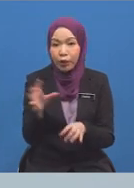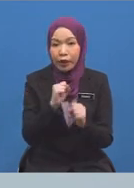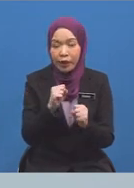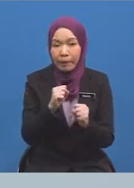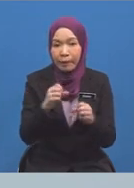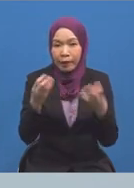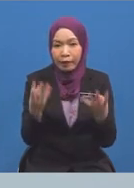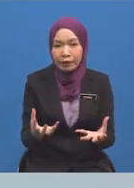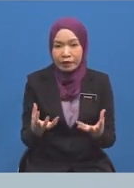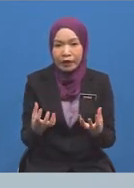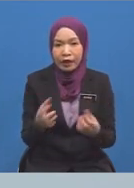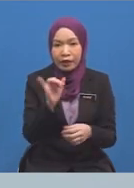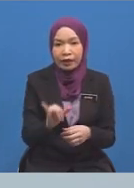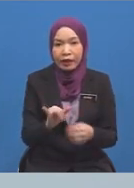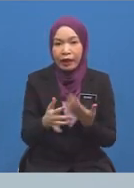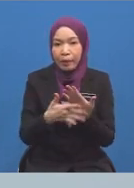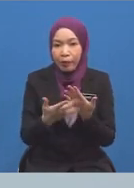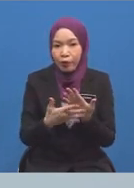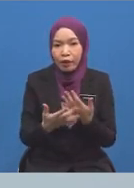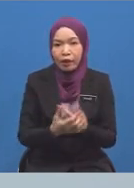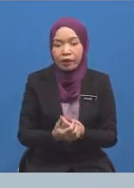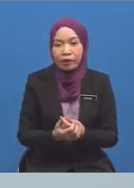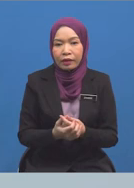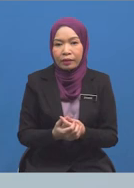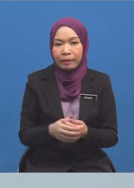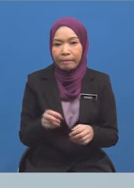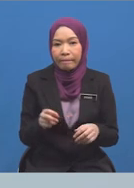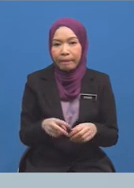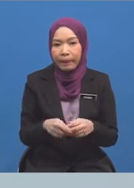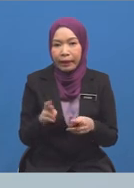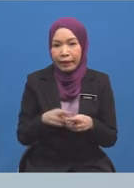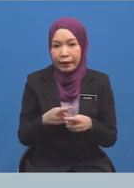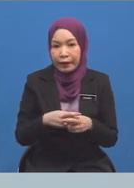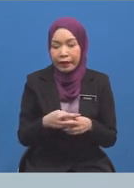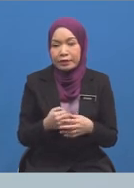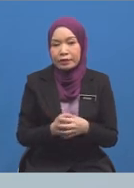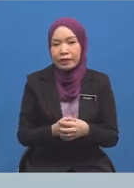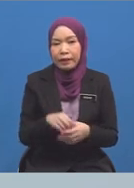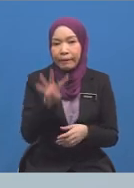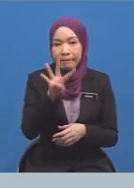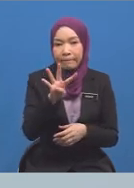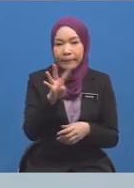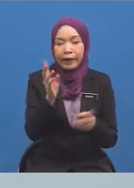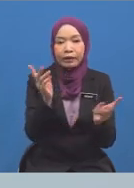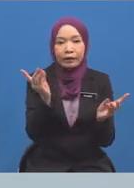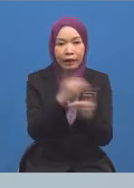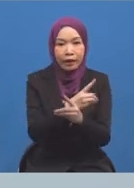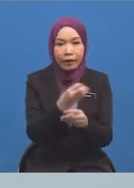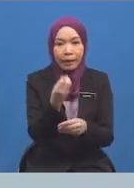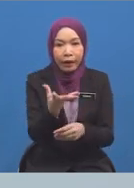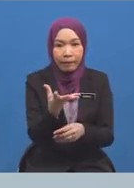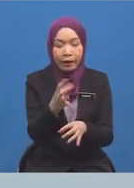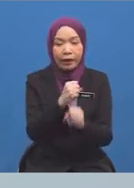termudah jadi dalam sipir 44 darat berapa Dapat